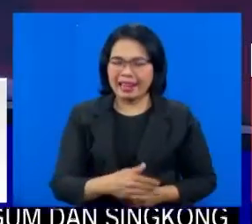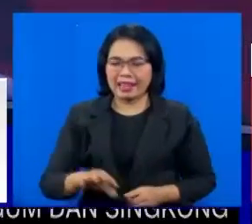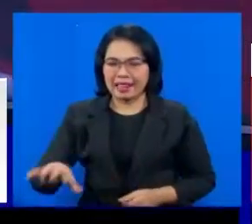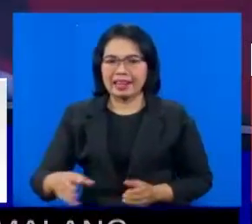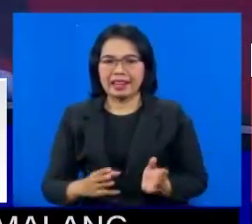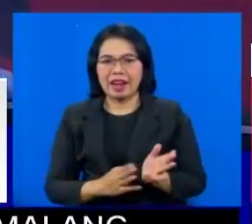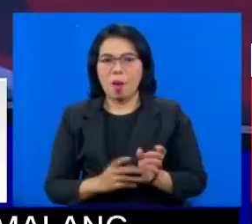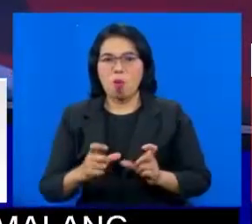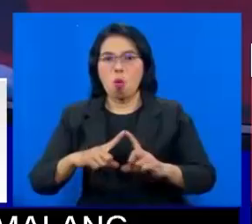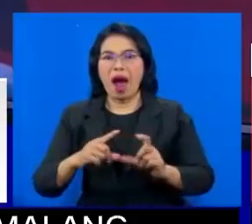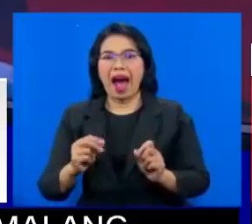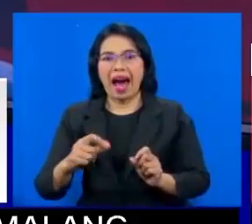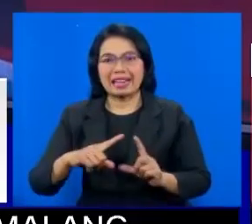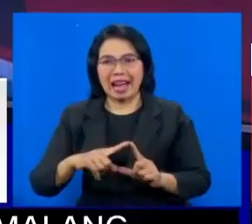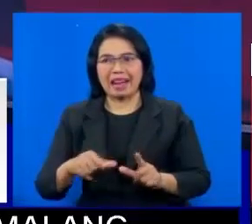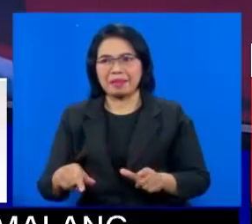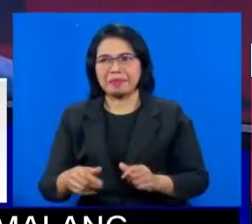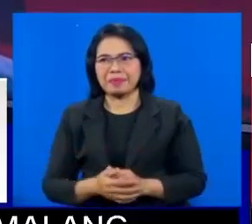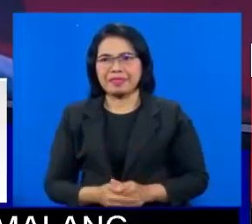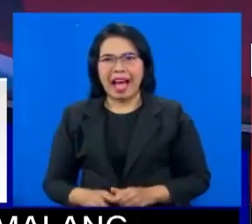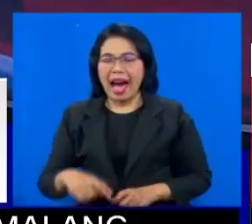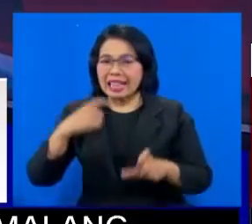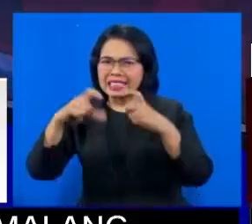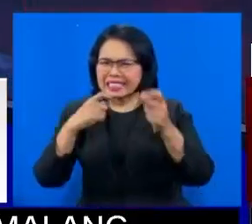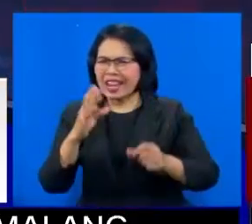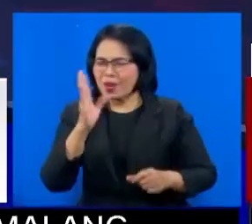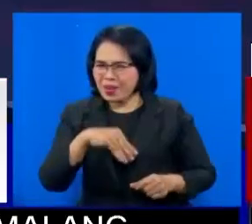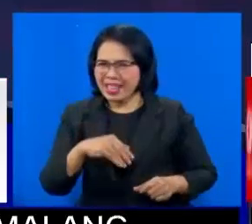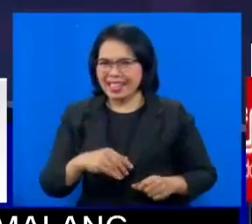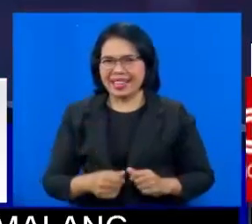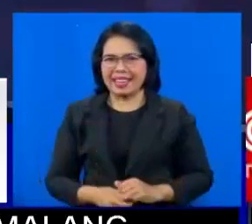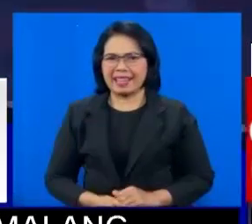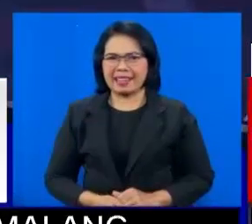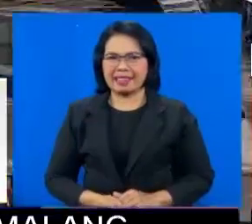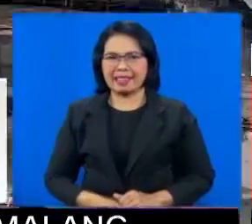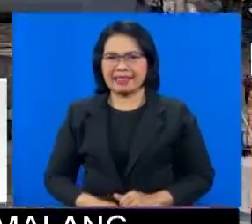sisi kota Jakarta ini menyimpan kisah unik dari kehidupan nelayan ibu kota.